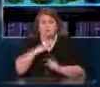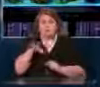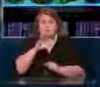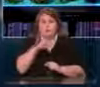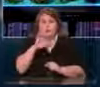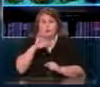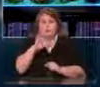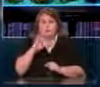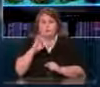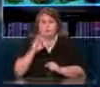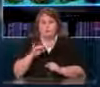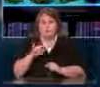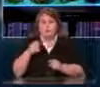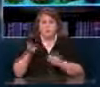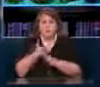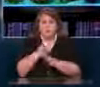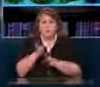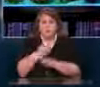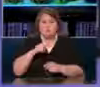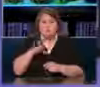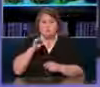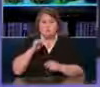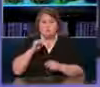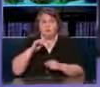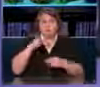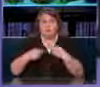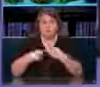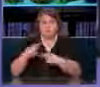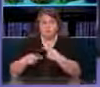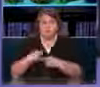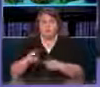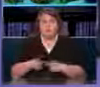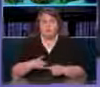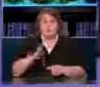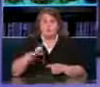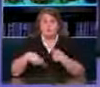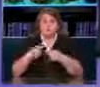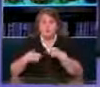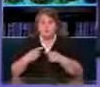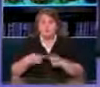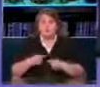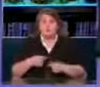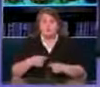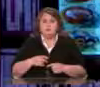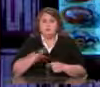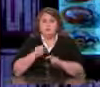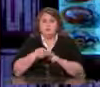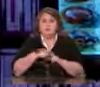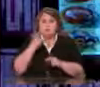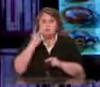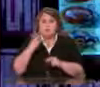особи в пределах вида различаются между собой. Следовательно, наследственность и изменчивость – это